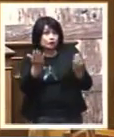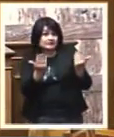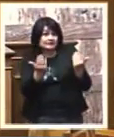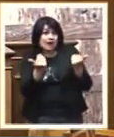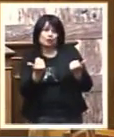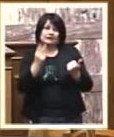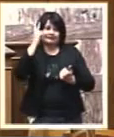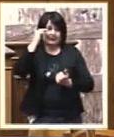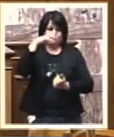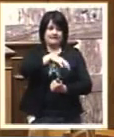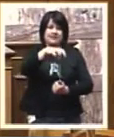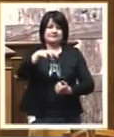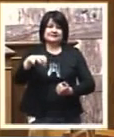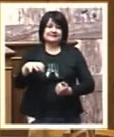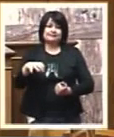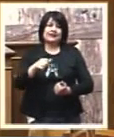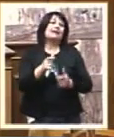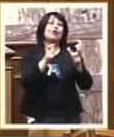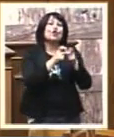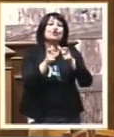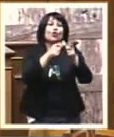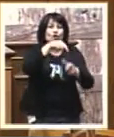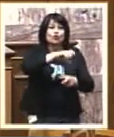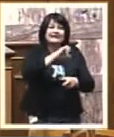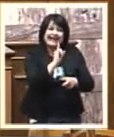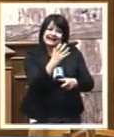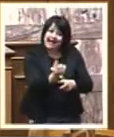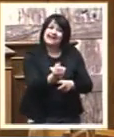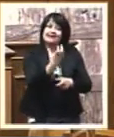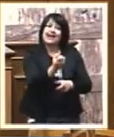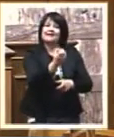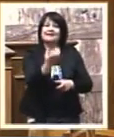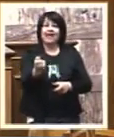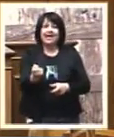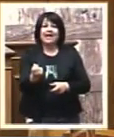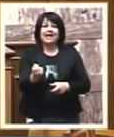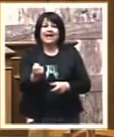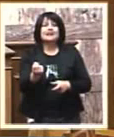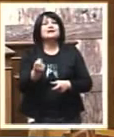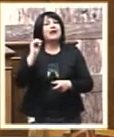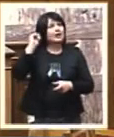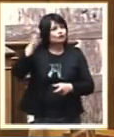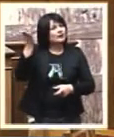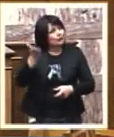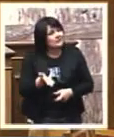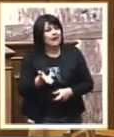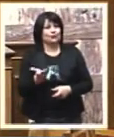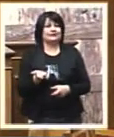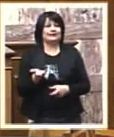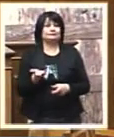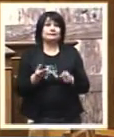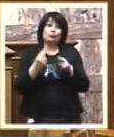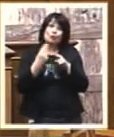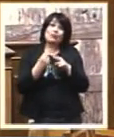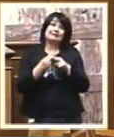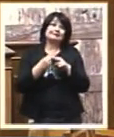λέγαμε κάθε χωριό και ΤΕΗ, να πούμε κάθε ΤΕΗ και διεθνή παρουσία. Και είναι σημαντικό